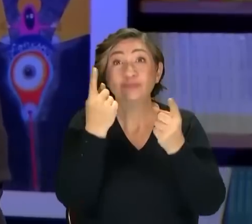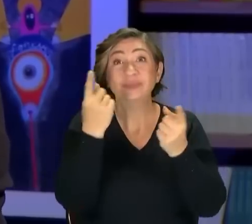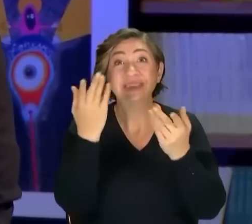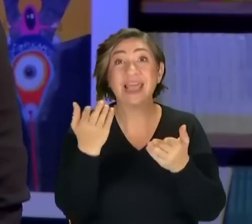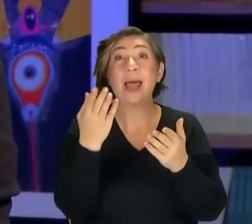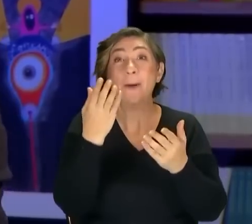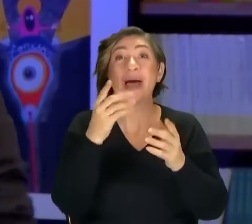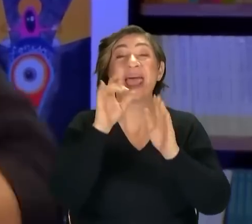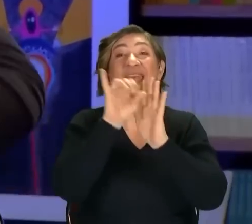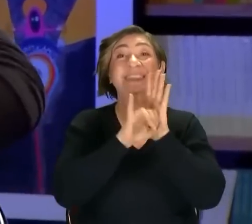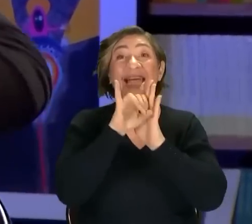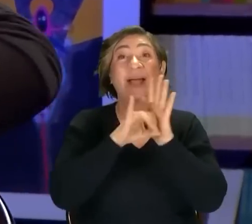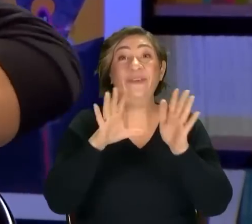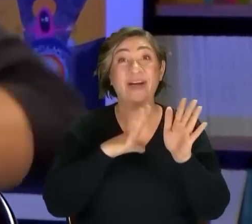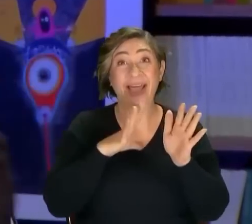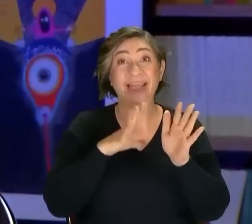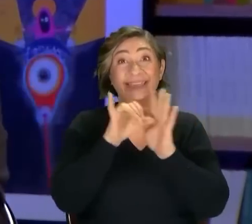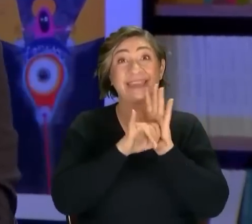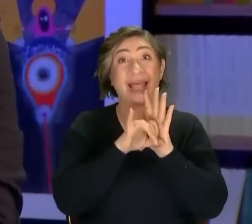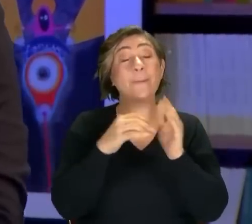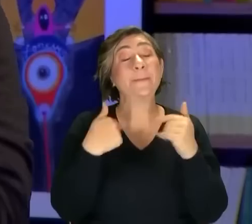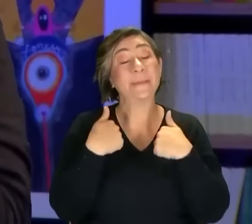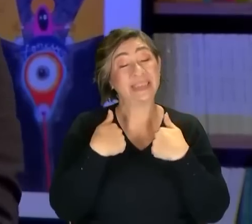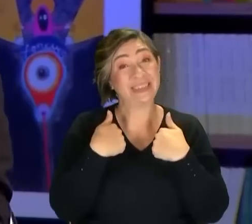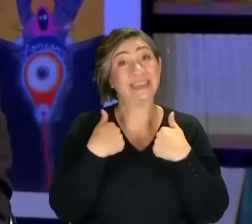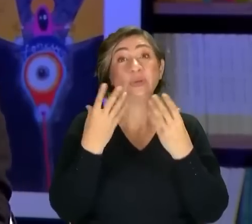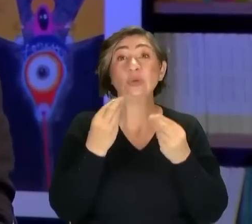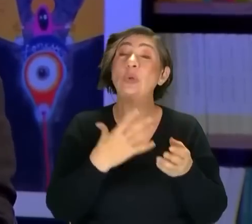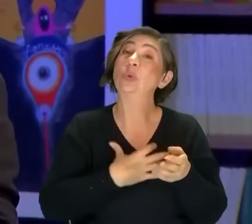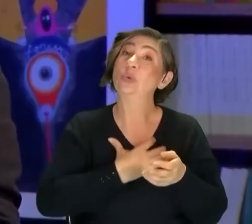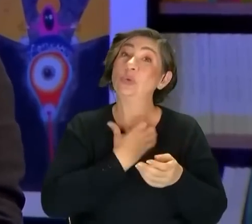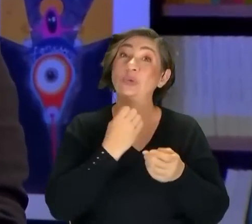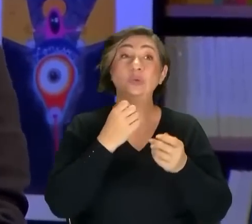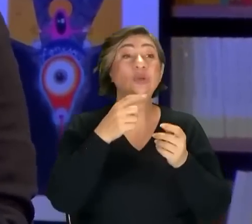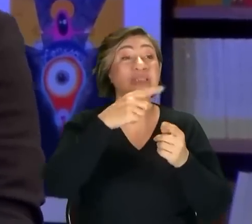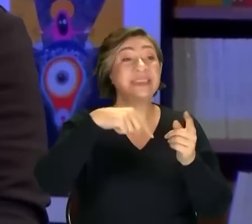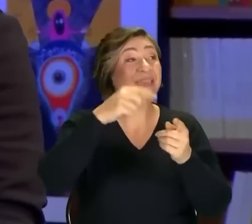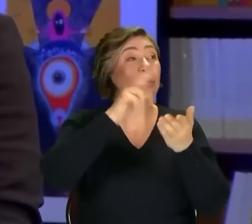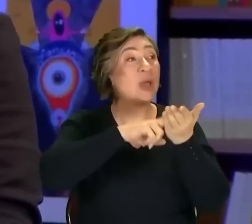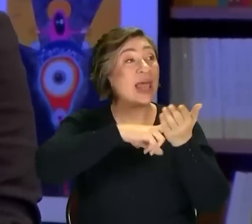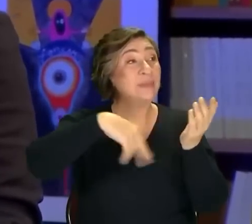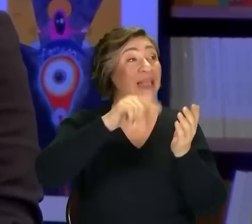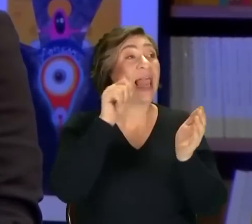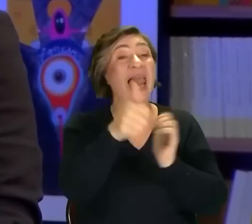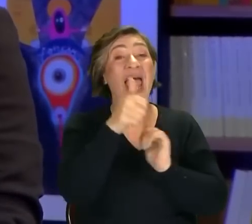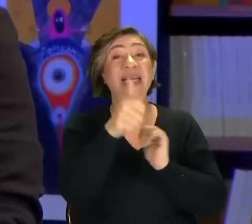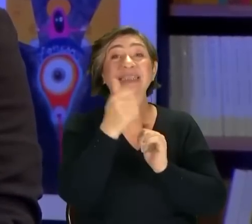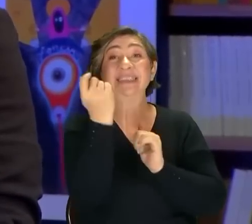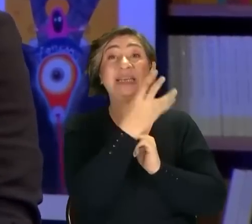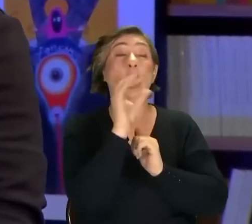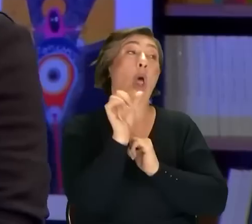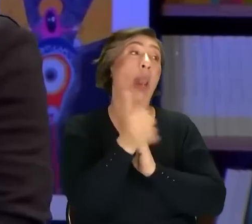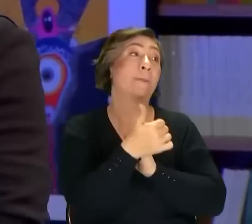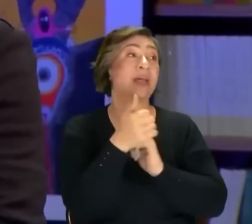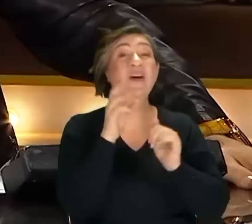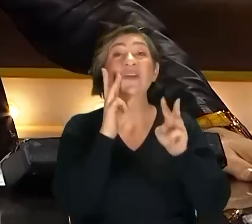Çok şeytani. Instagram var mesela. Daha. Diyor ki Instagram, biz çok üzülüyoruz. Yani kullanıcılarımız like sayısını çok önemsiyorlar. Bu yüzden